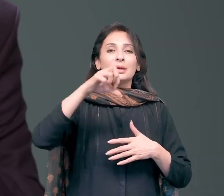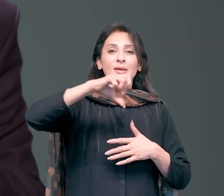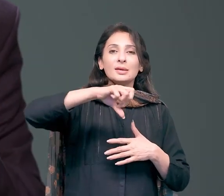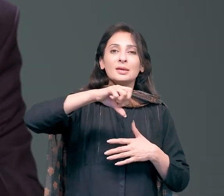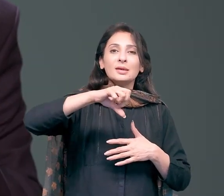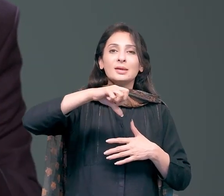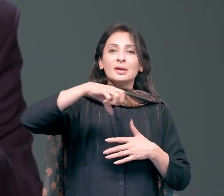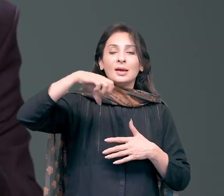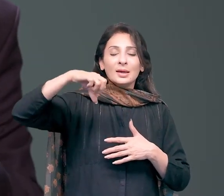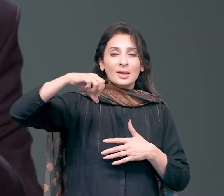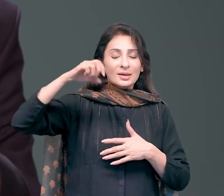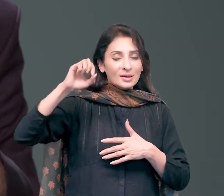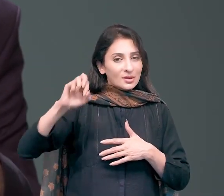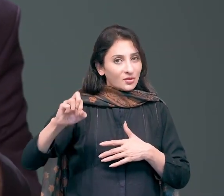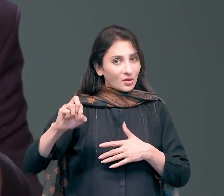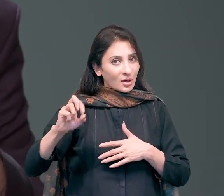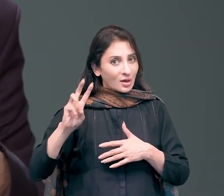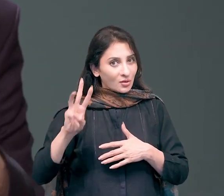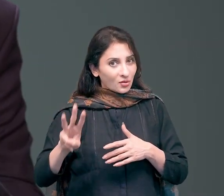کہنا چاہتا ہوں کہ